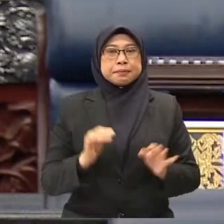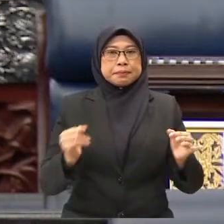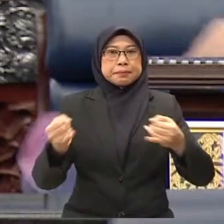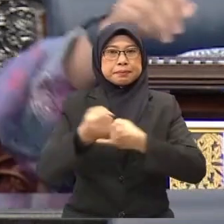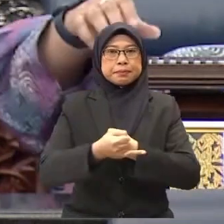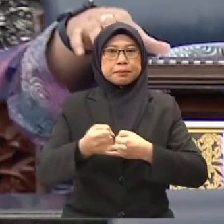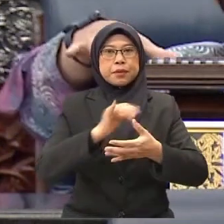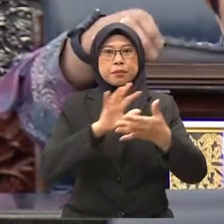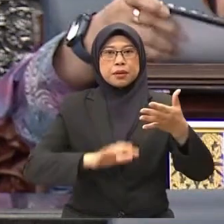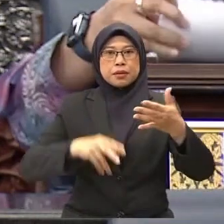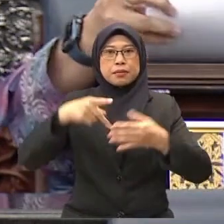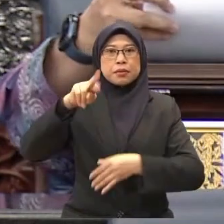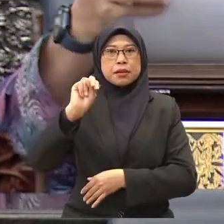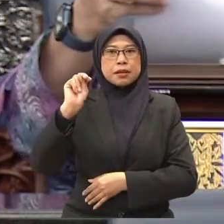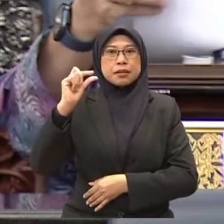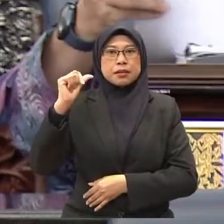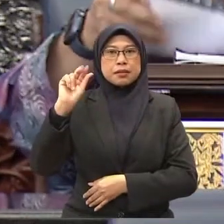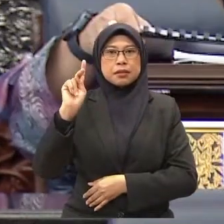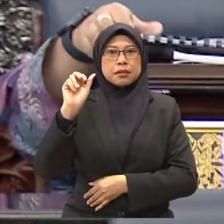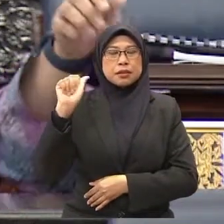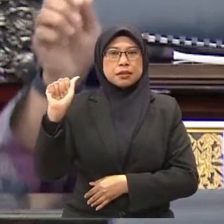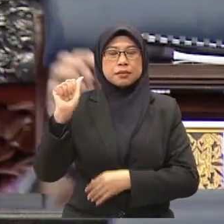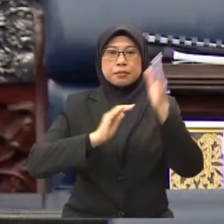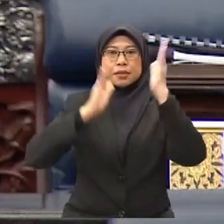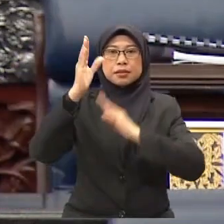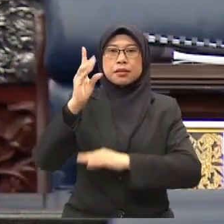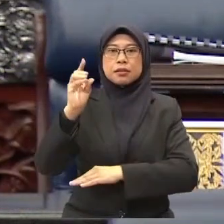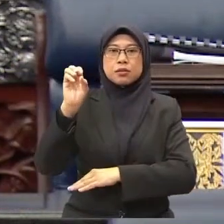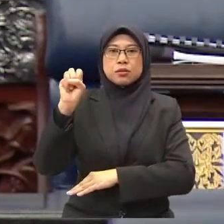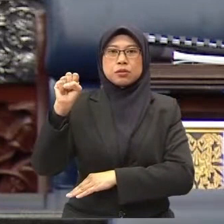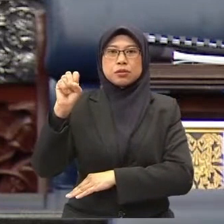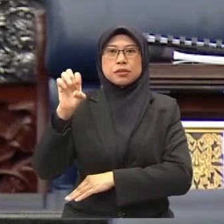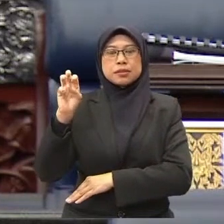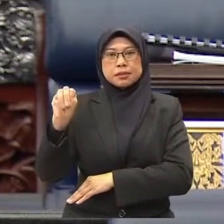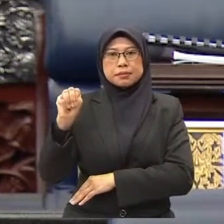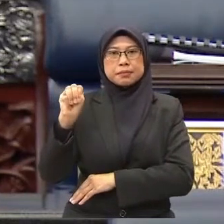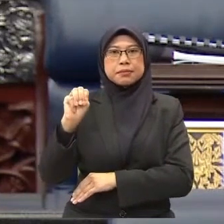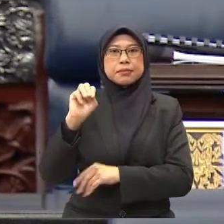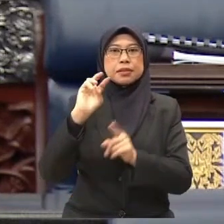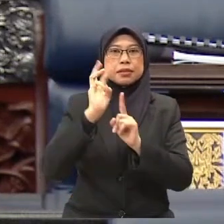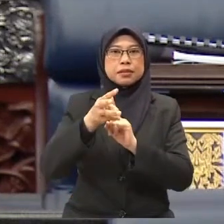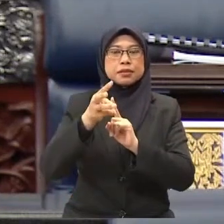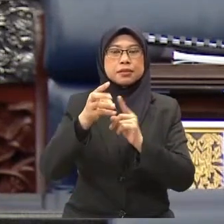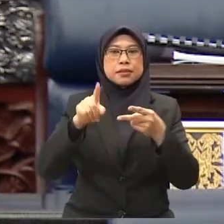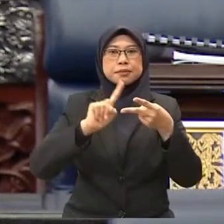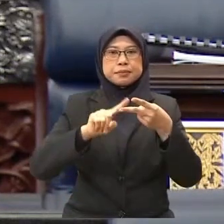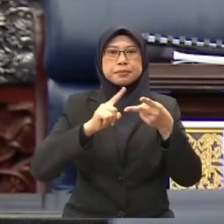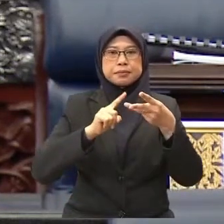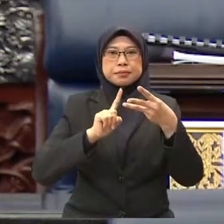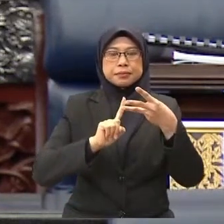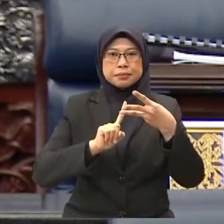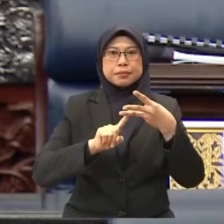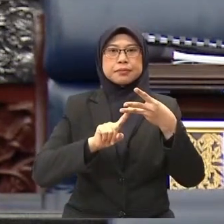Jabatan Perangkaan Malaysia, DOSEM, Jabatan Kebajikan Masyarakat, JKM, Jabatan Pengairan